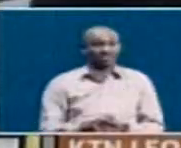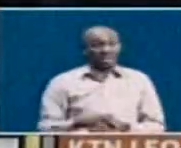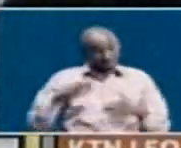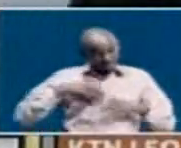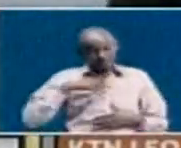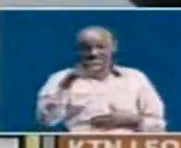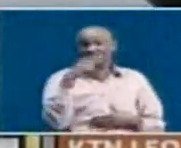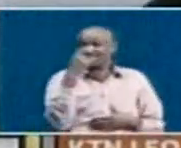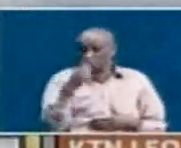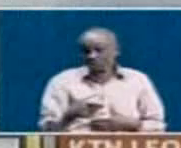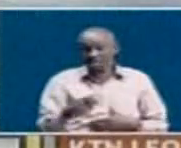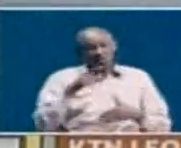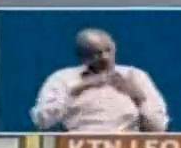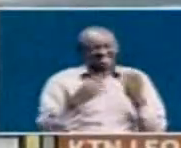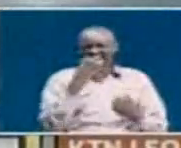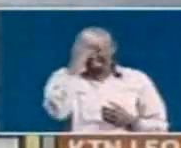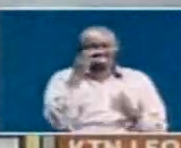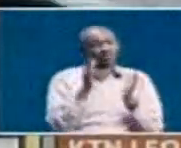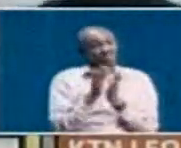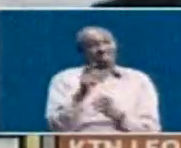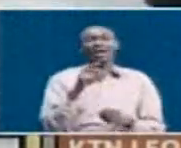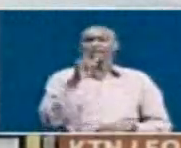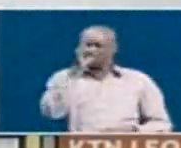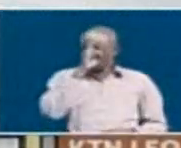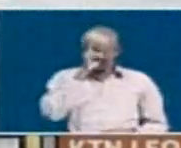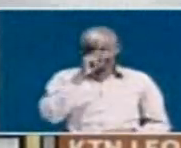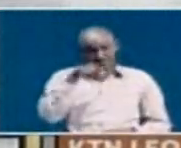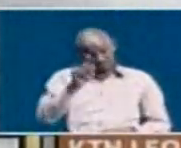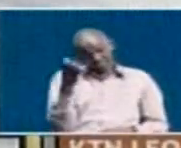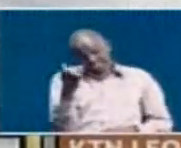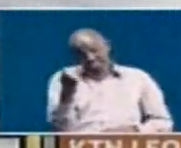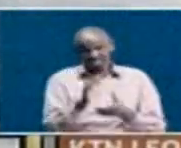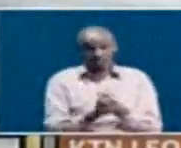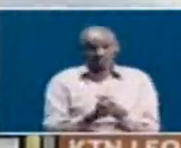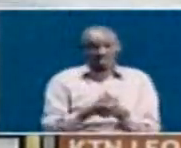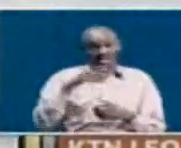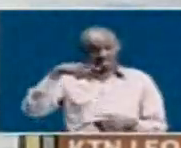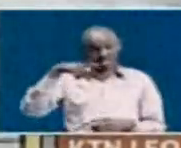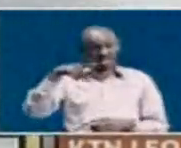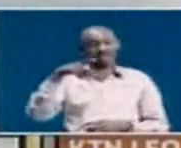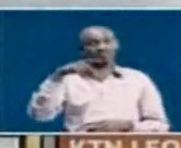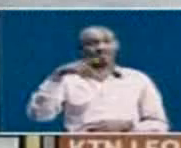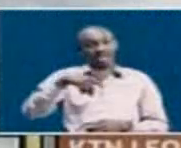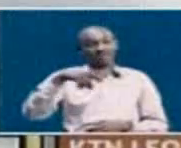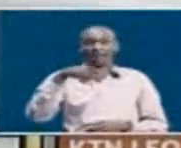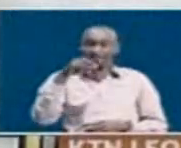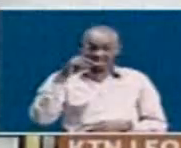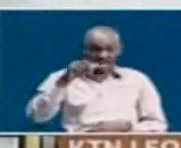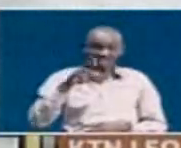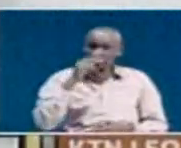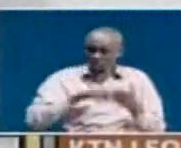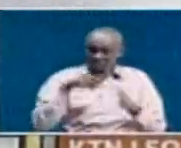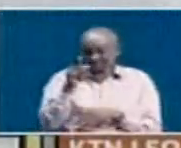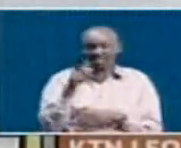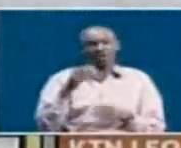Wenyeji wanasema kilichowaghadhabisha ni maafisa wa polisi wa Akiba maarufu kama KPR kutoka jamii ya Waturkana waliokuwa pamoja